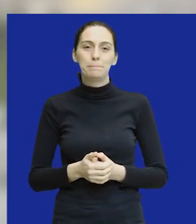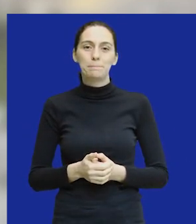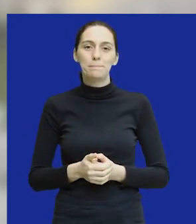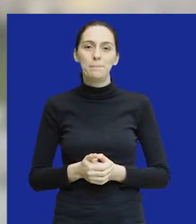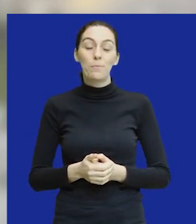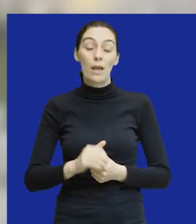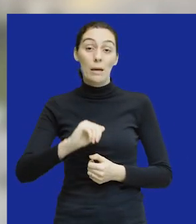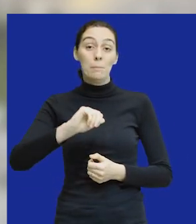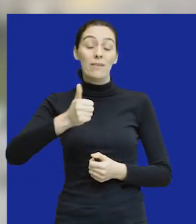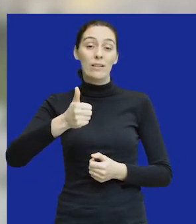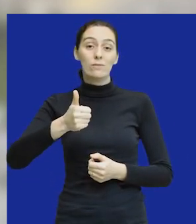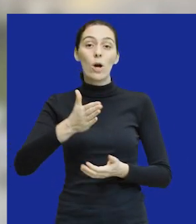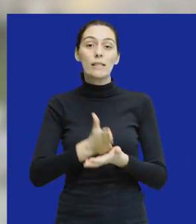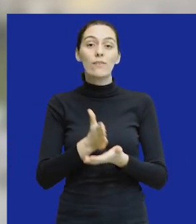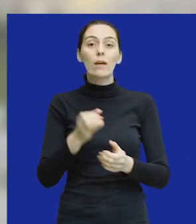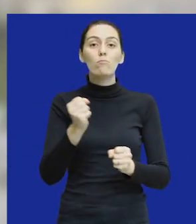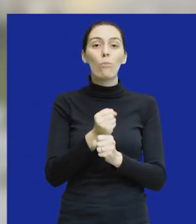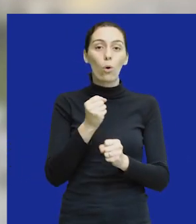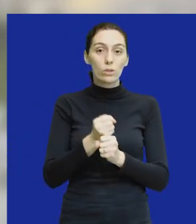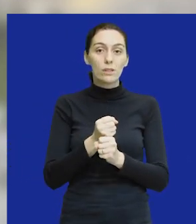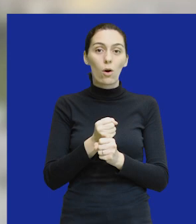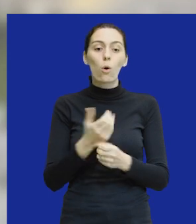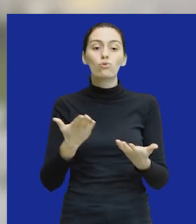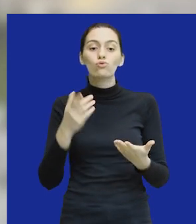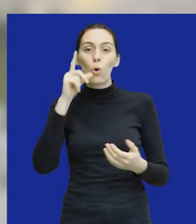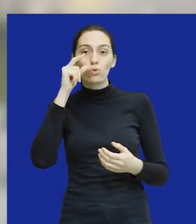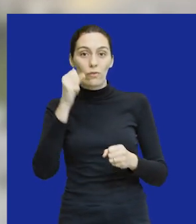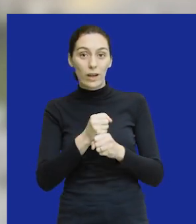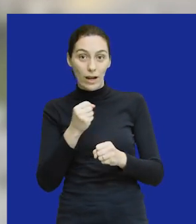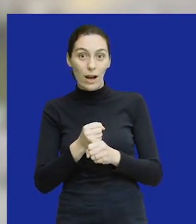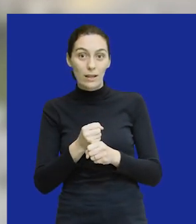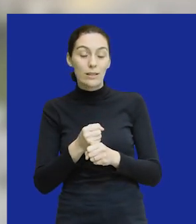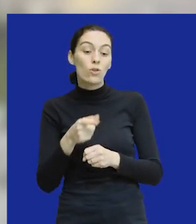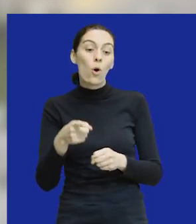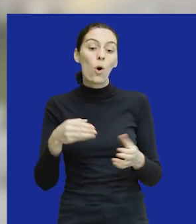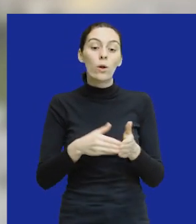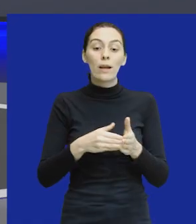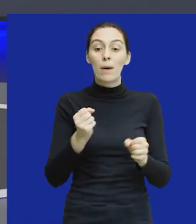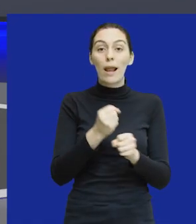prvenstveno svaki posao kojeg čovjek radi treba biti iz ljubavi.